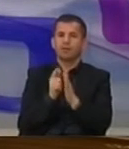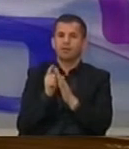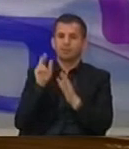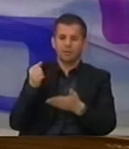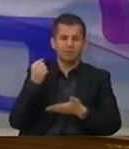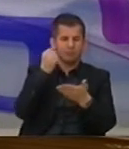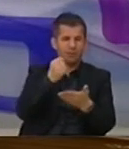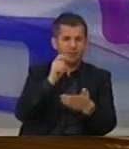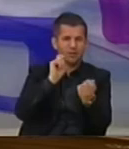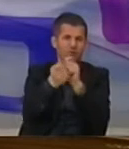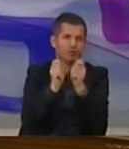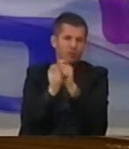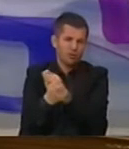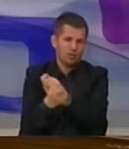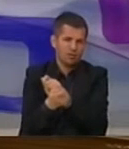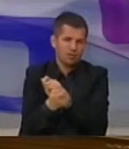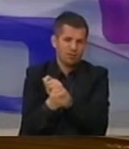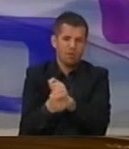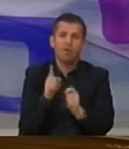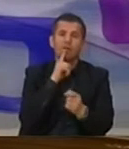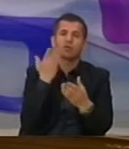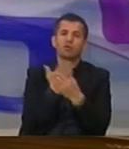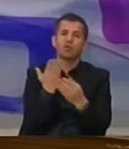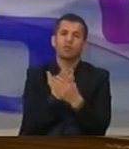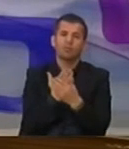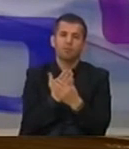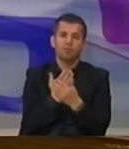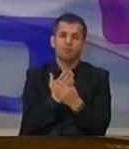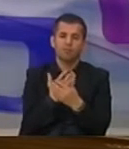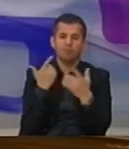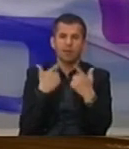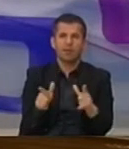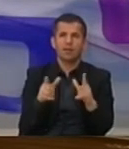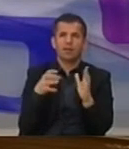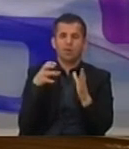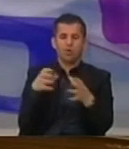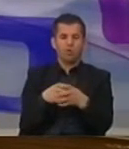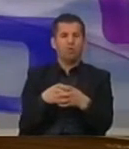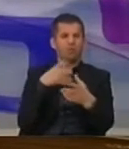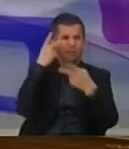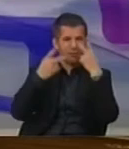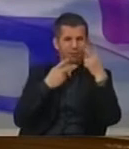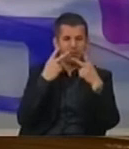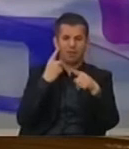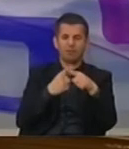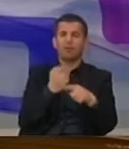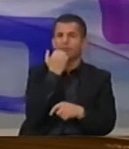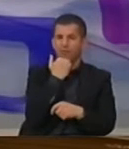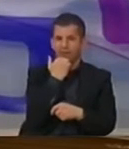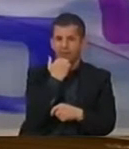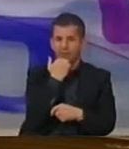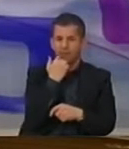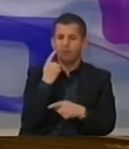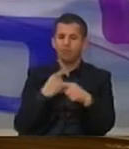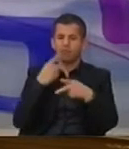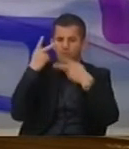plotësim ndryshim dhe të gjitha udhëzimeve administrative të cilat autorizojnë trupa inspektuese që janë operator privat edhe